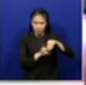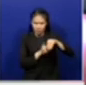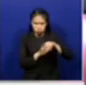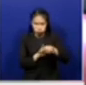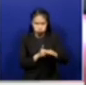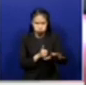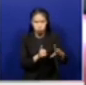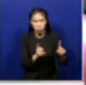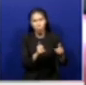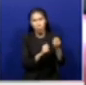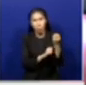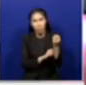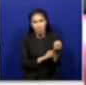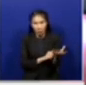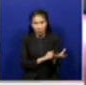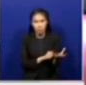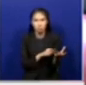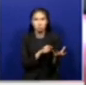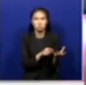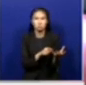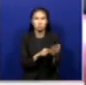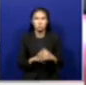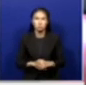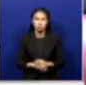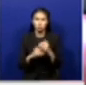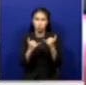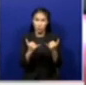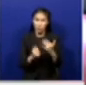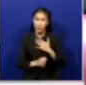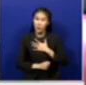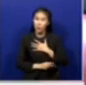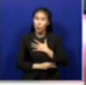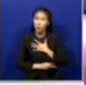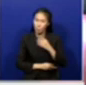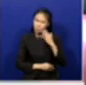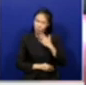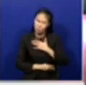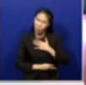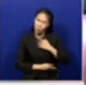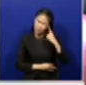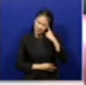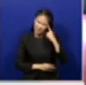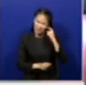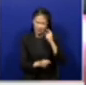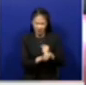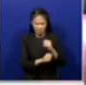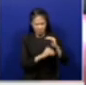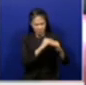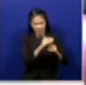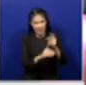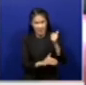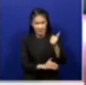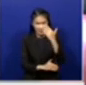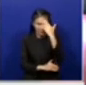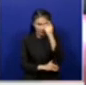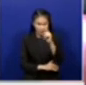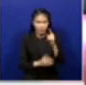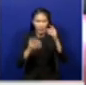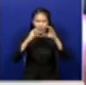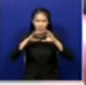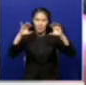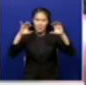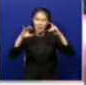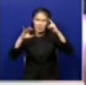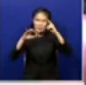ใหญ่มากขึ้นสิ่งที่เราต้องการสิ่งที่ผมเชื่อว่าจะทำให้ได้ดีกว่านี้รัฐบาลจำเป็นต้